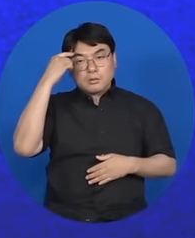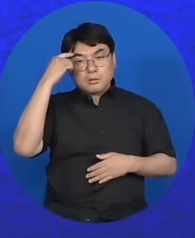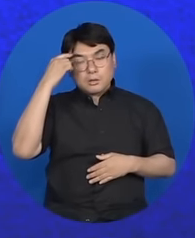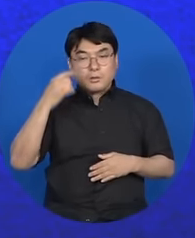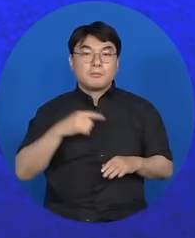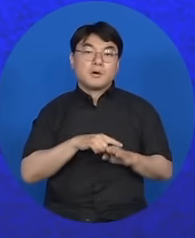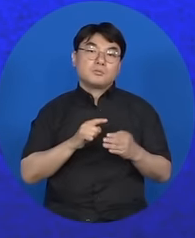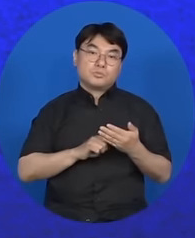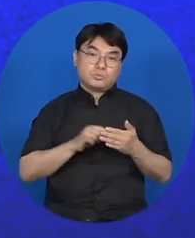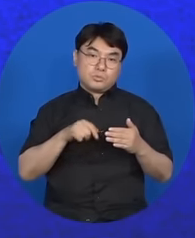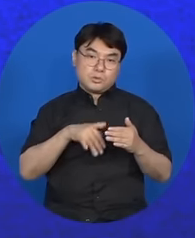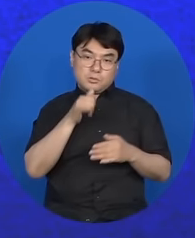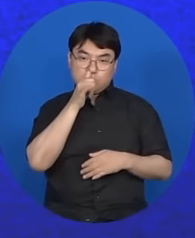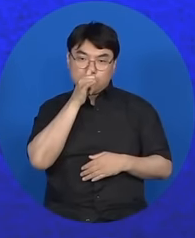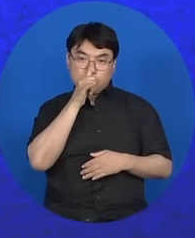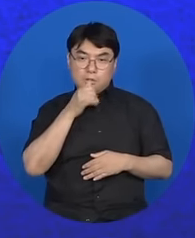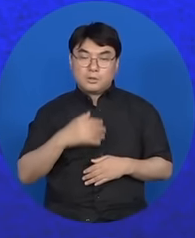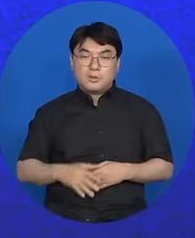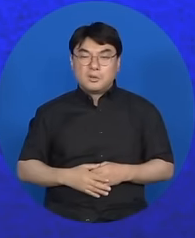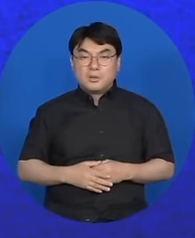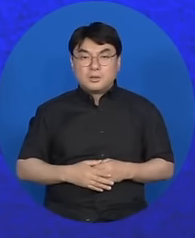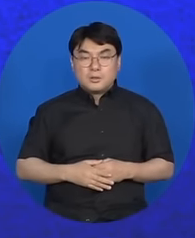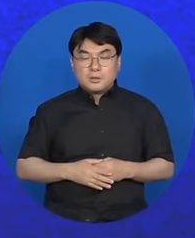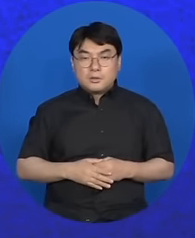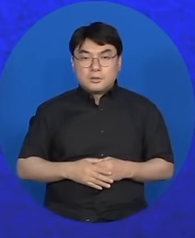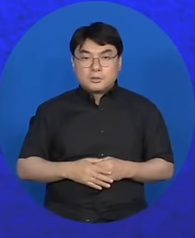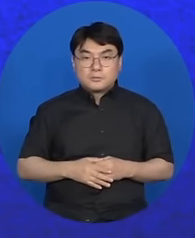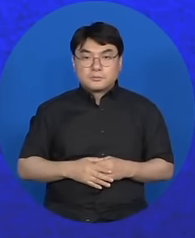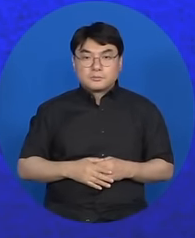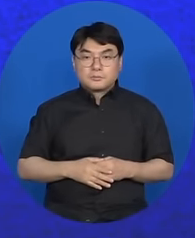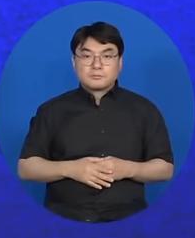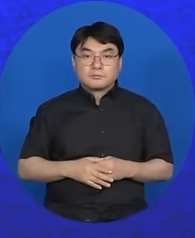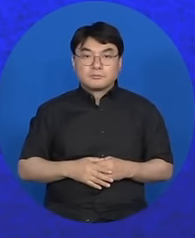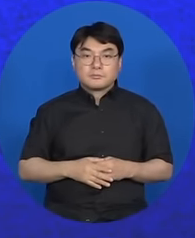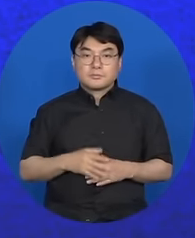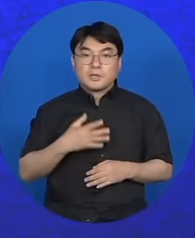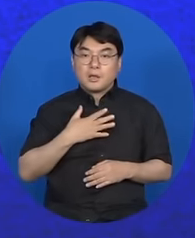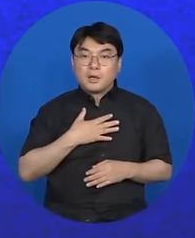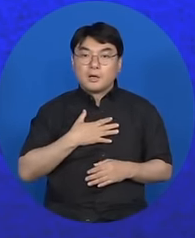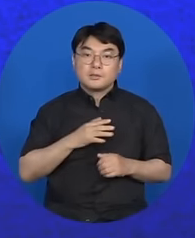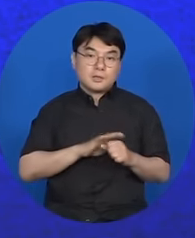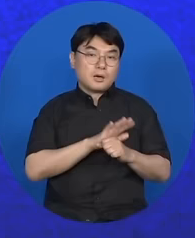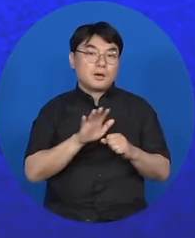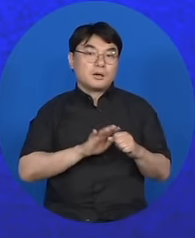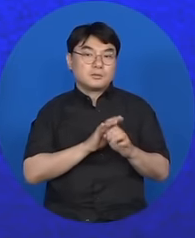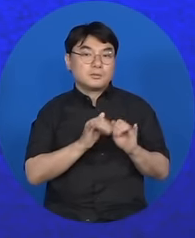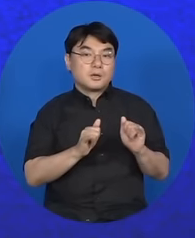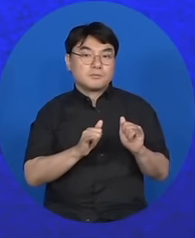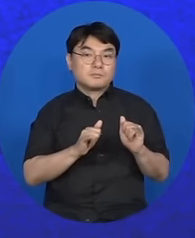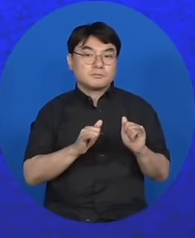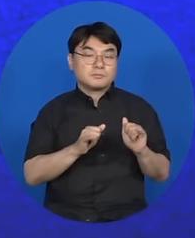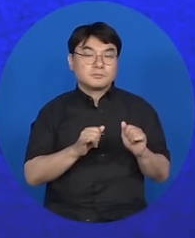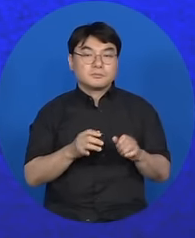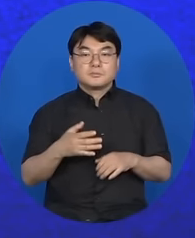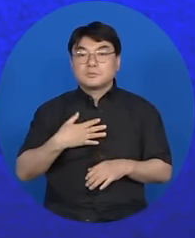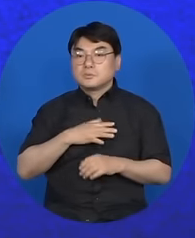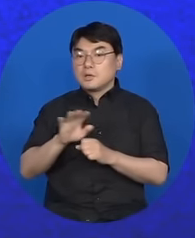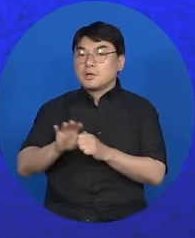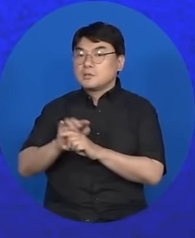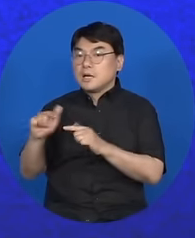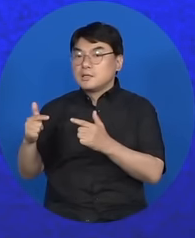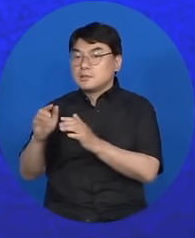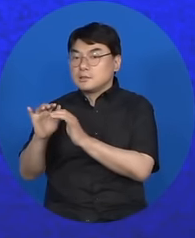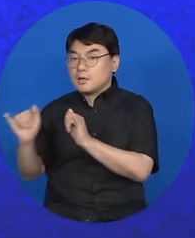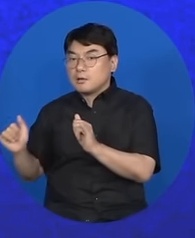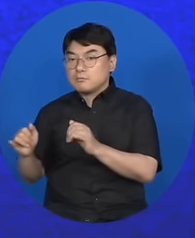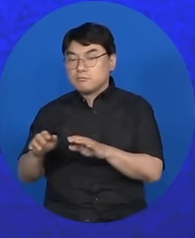않습니까? 그래서 우리도 모르게 나와 이웃을 분리하곤 합니다. 내가 사랑할 사람, 사랑하지 말 사람, 이